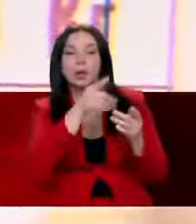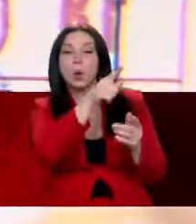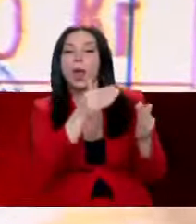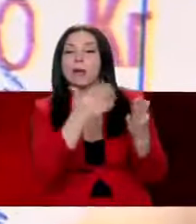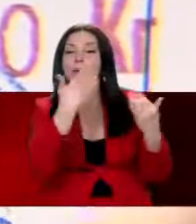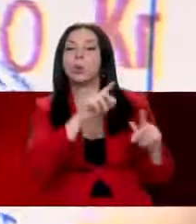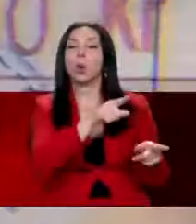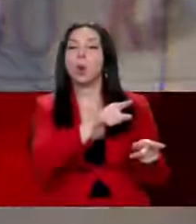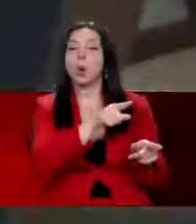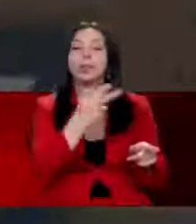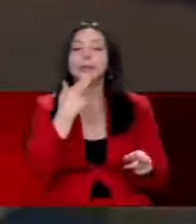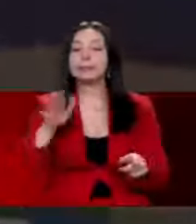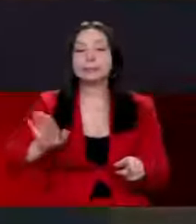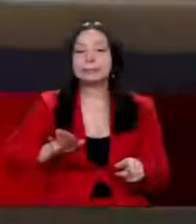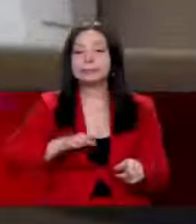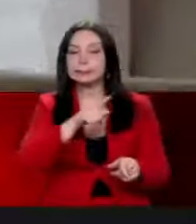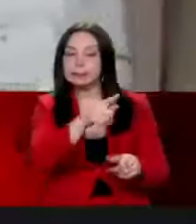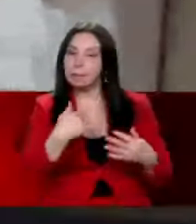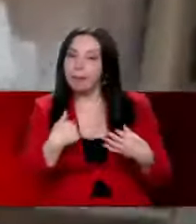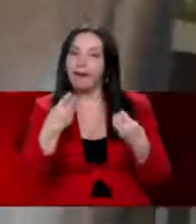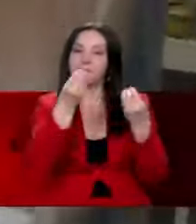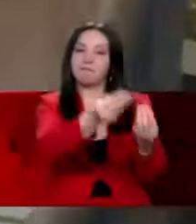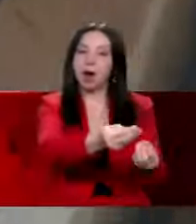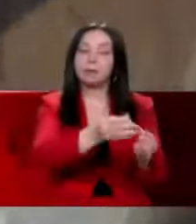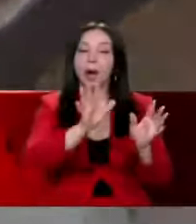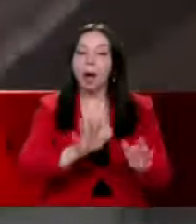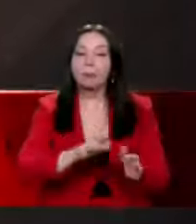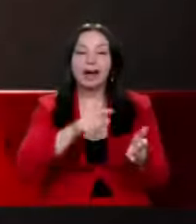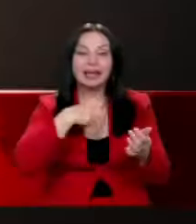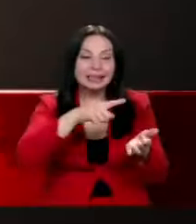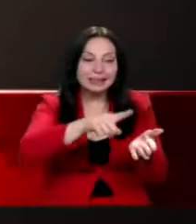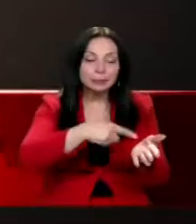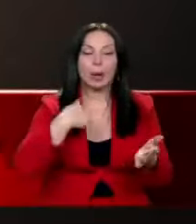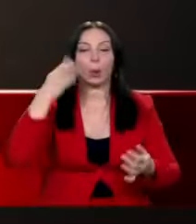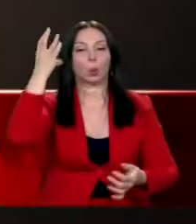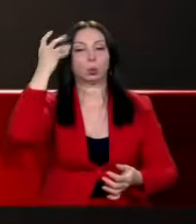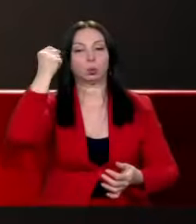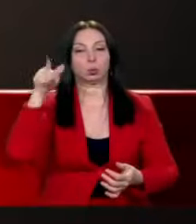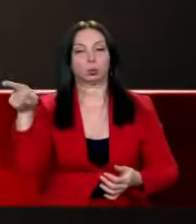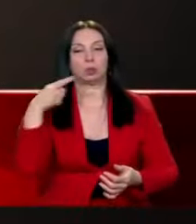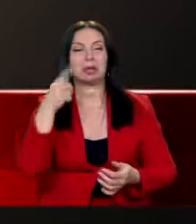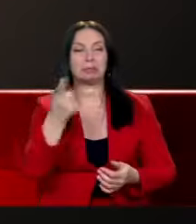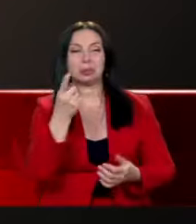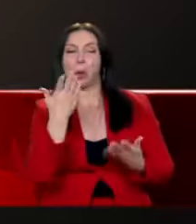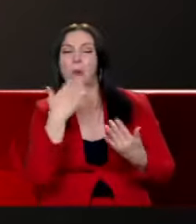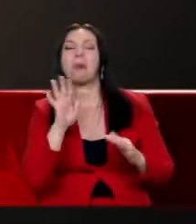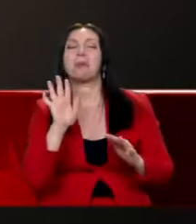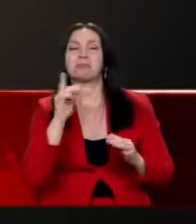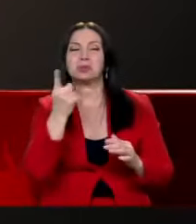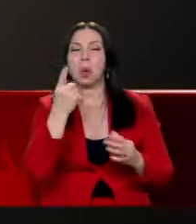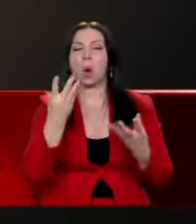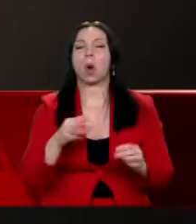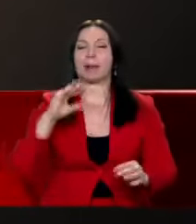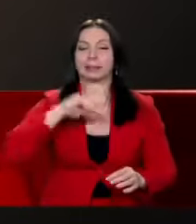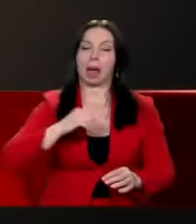olmadığını, tebligatı kızı Zehra Çilingiroğlu'na verdiğini ancak imza almayı unuttuğunu söyledi. Bir şey olmaz düşüncesiyle onun yerine